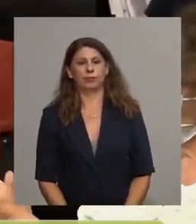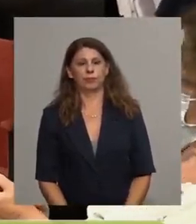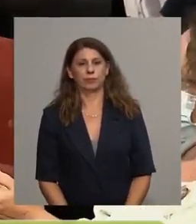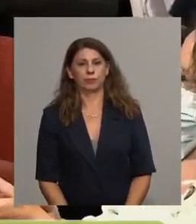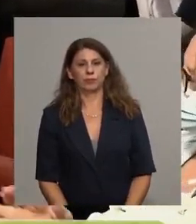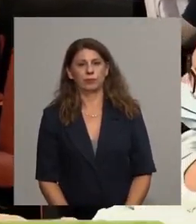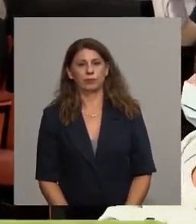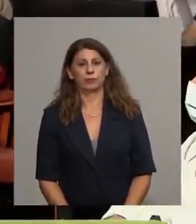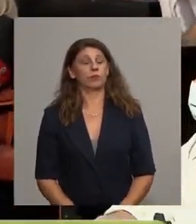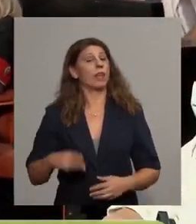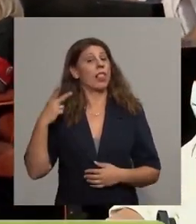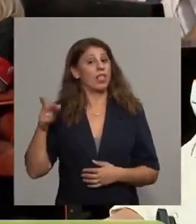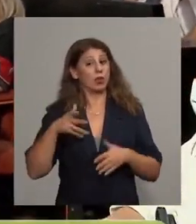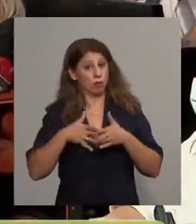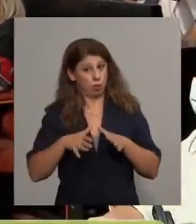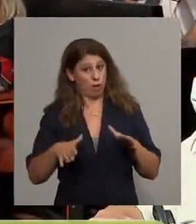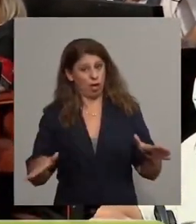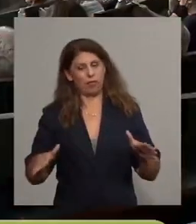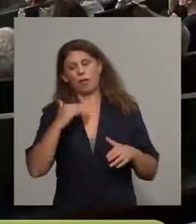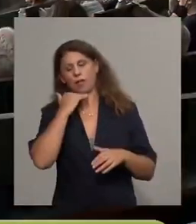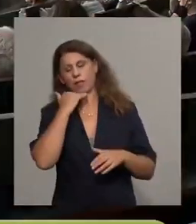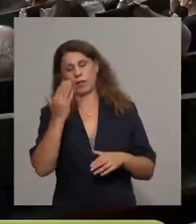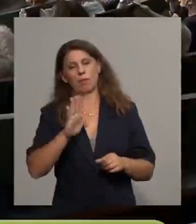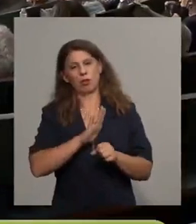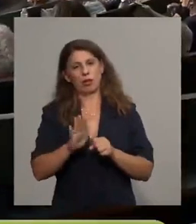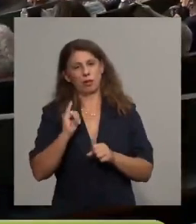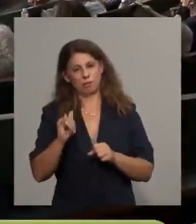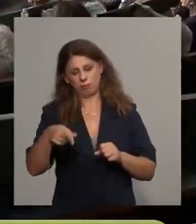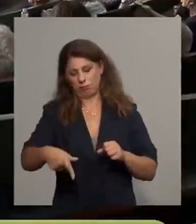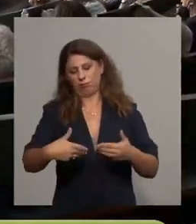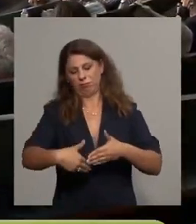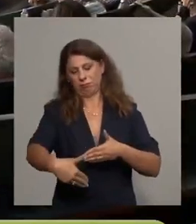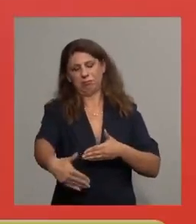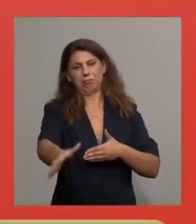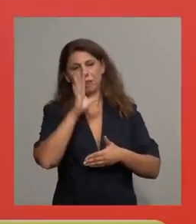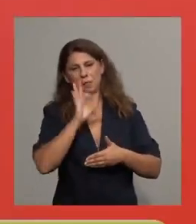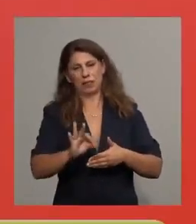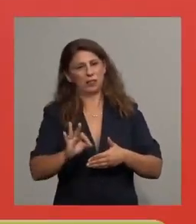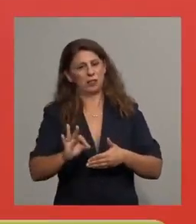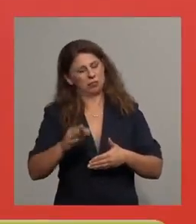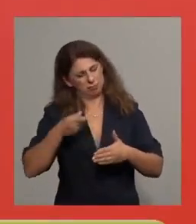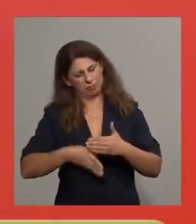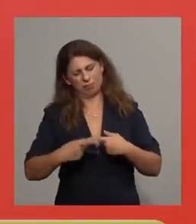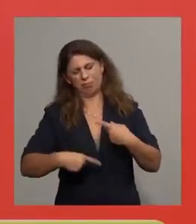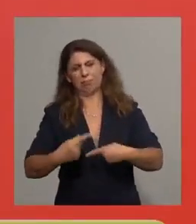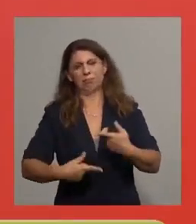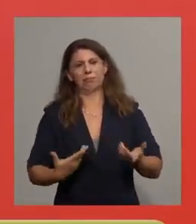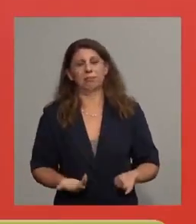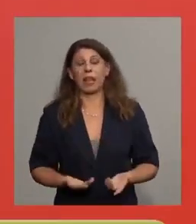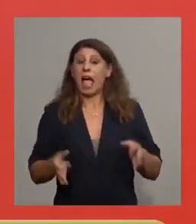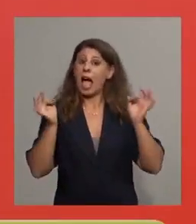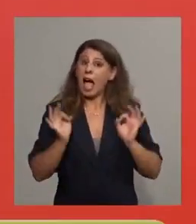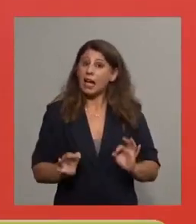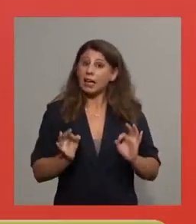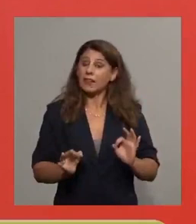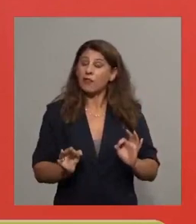Η προπαγάνδα τους δεν μπορεί να καλύψει για πολύ αυτή την πραγματικότητα. Ποια είναι τα ακριβή